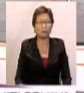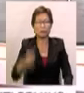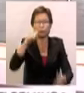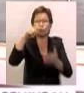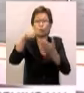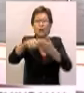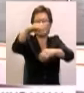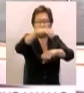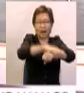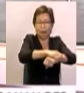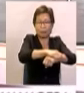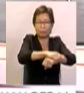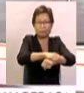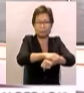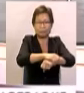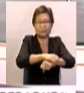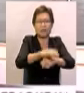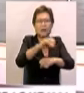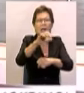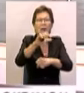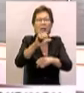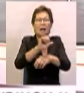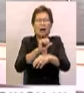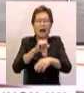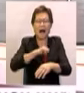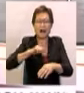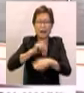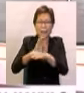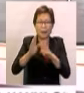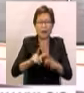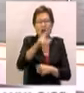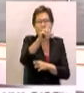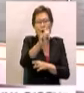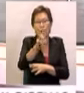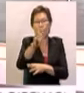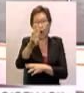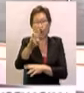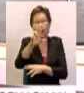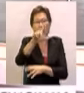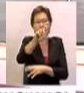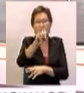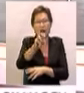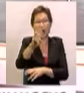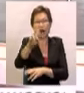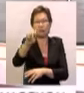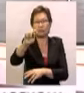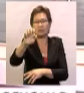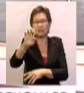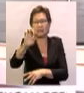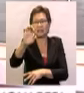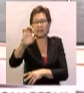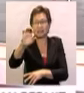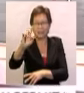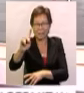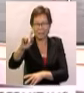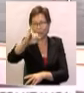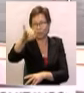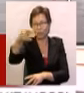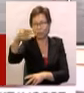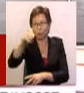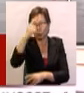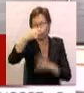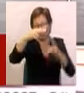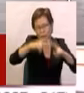Waran tangkap dikeluarkan terhadap ahli perniagaan kontroversi Lau Teck Joe atau Joe Low dan 4 lagi bagi membantu siasatan kes